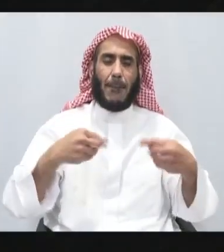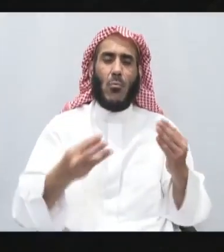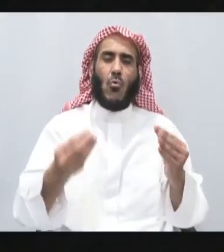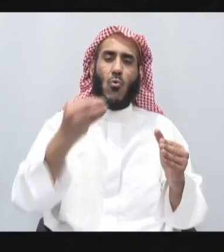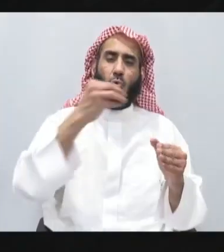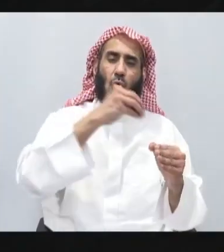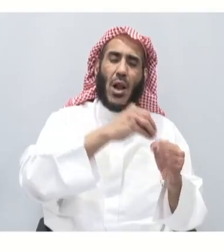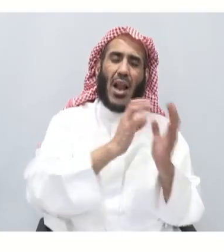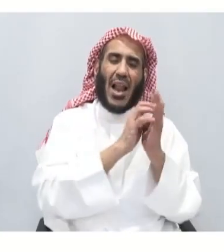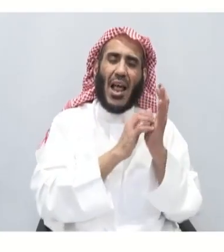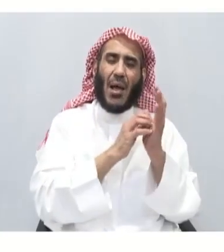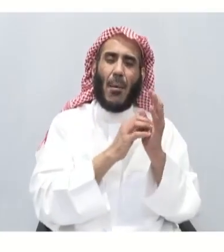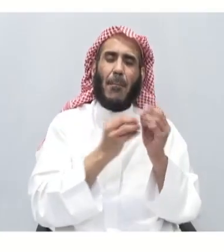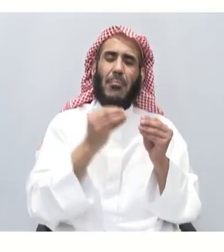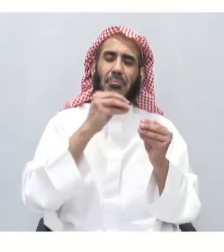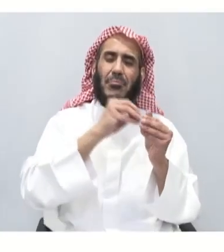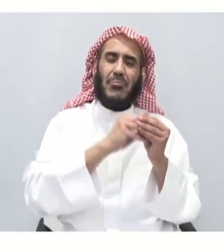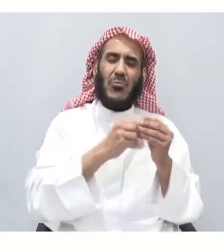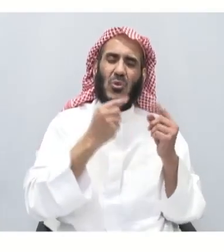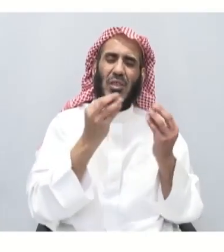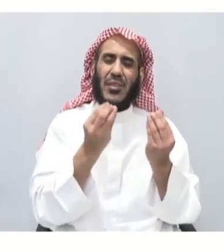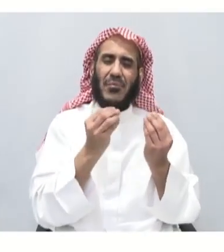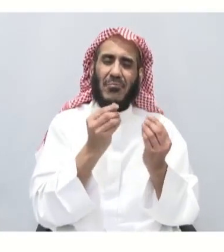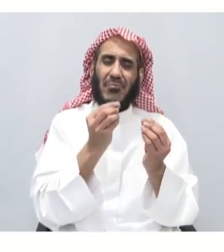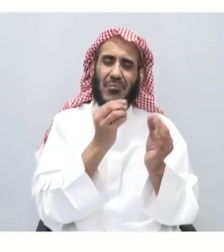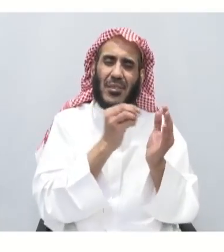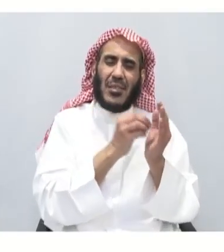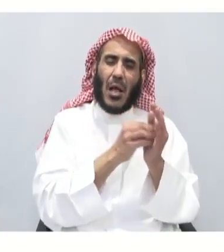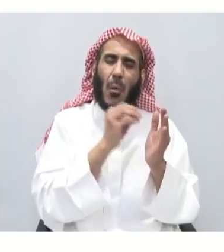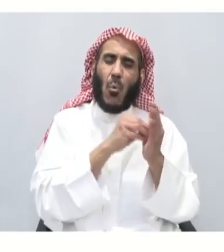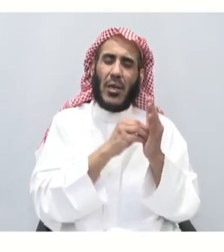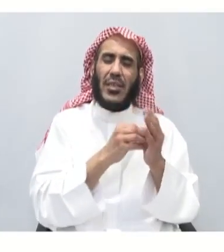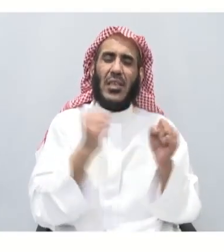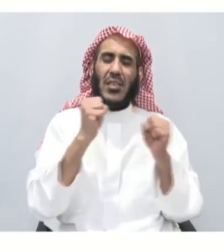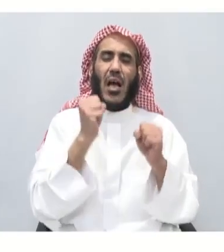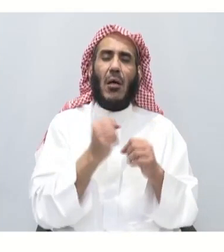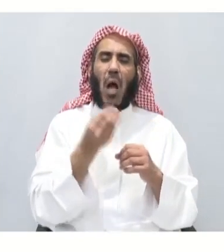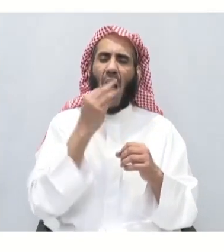هذه الخلايا بمزيد من الجزيئات المخزنه